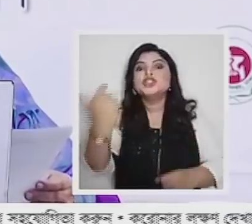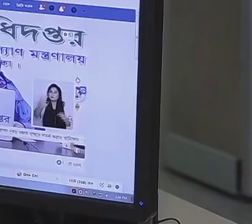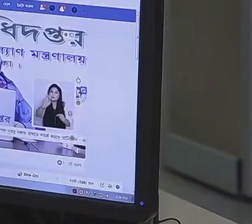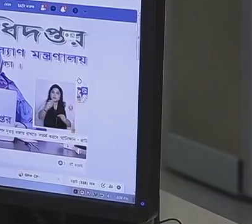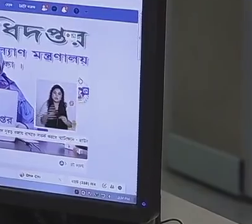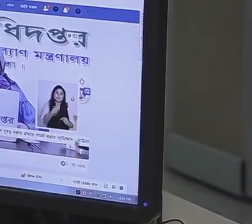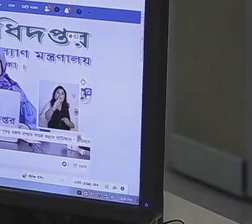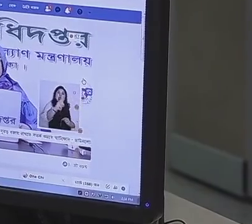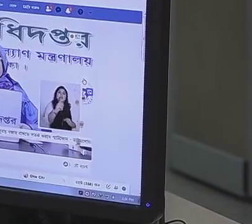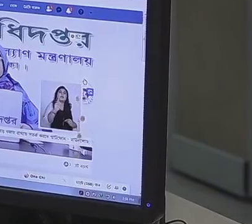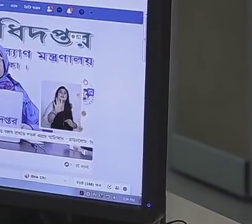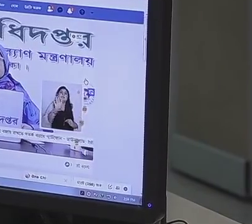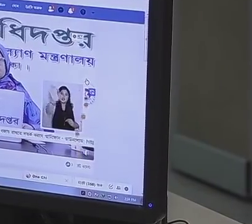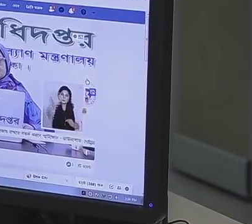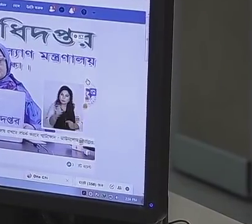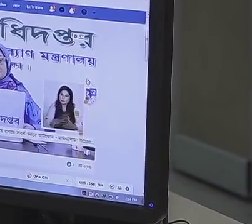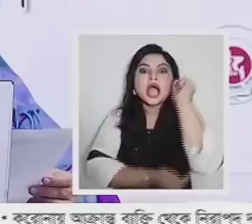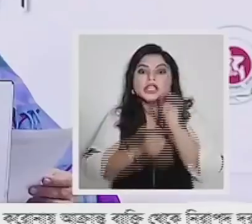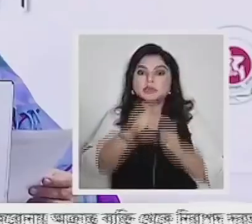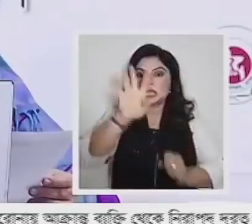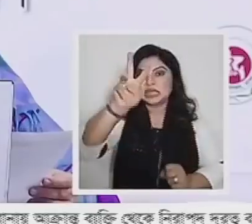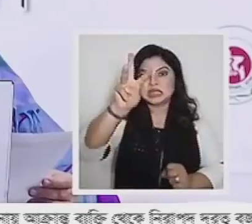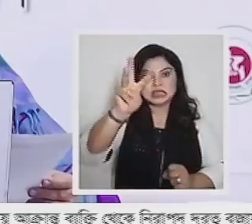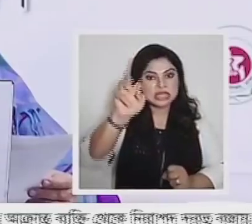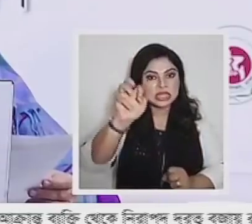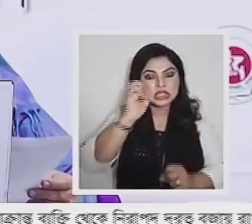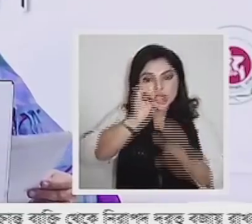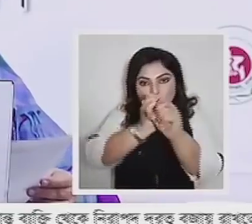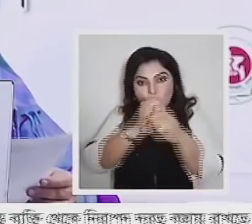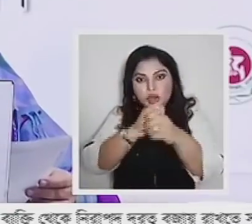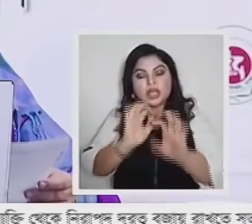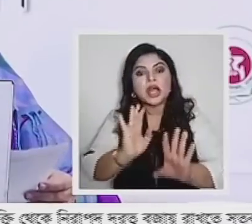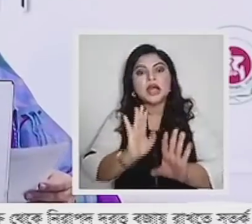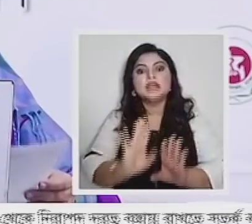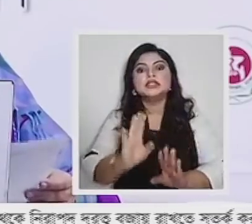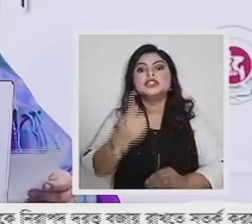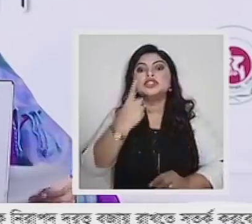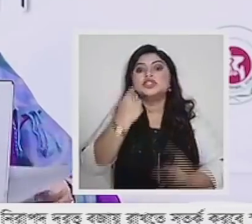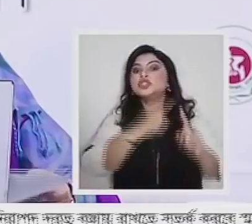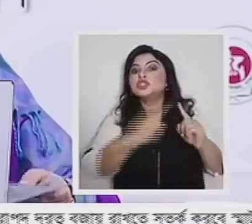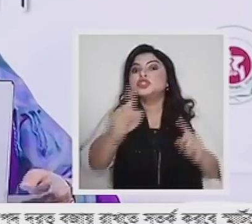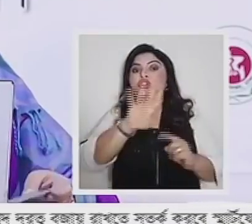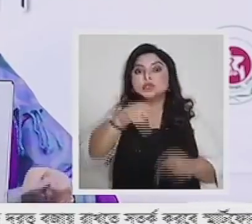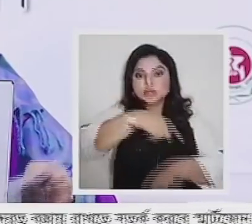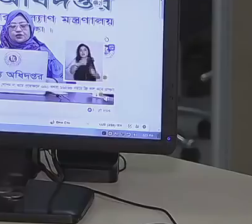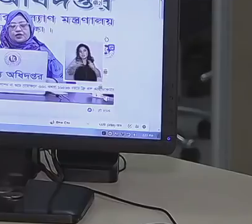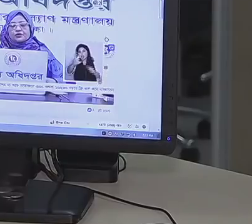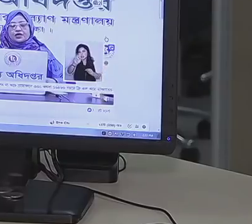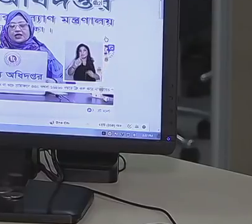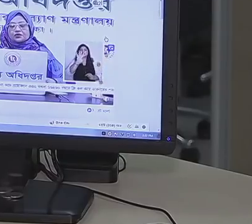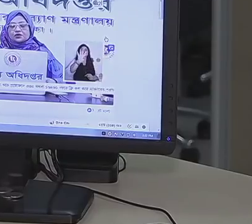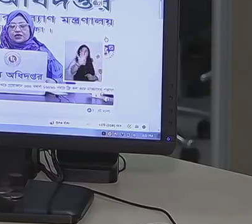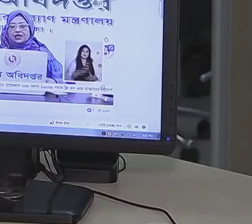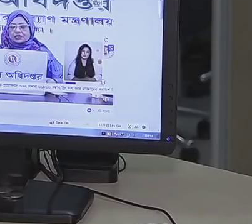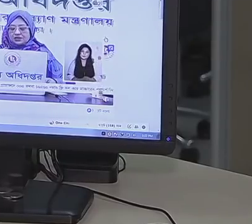মধ্যে সরকারি ব্যবস্থাপনায় পরীক্ষাগার 47টি এবং বেসরকারি পর্যায়ে পরীক্ষাগার 30টি।